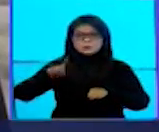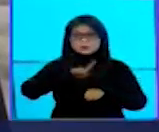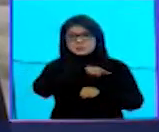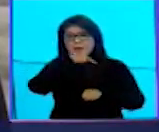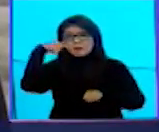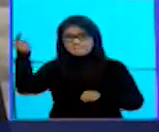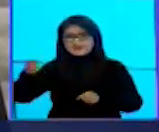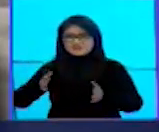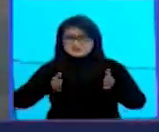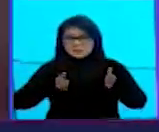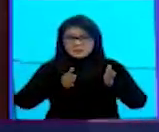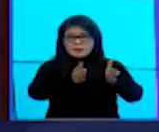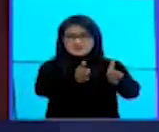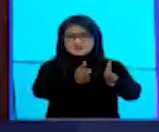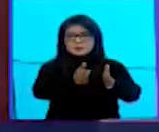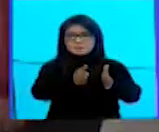kita udah berpencar-pencar.